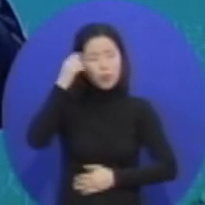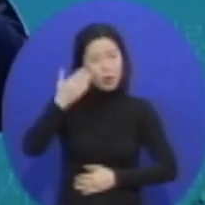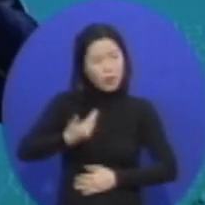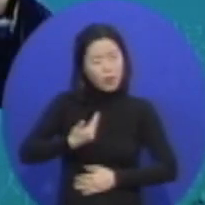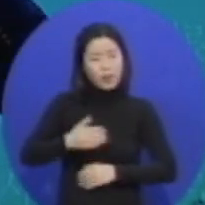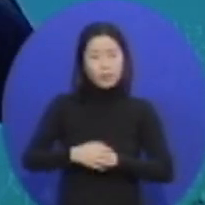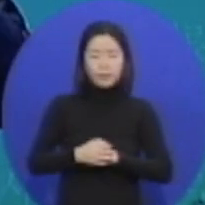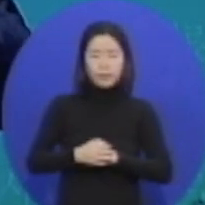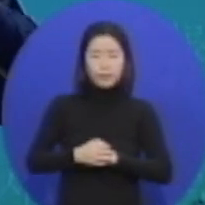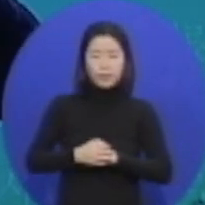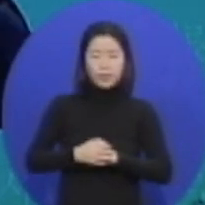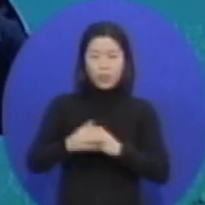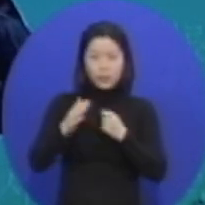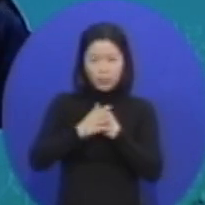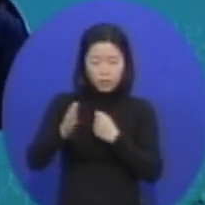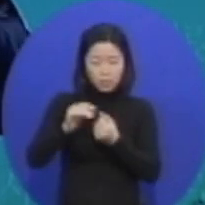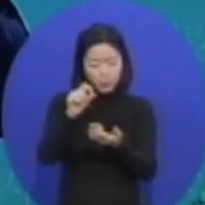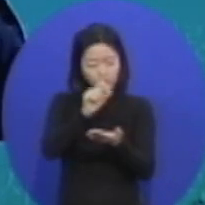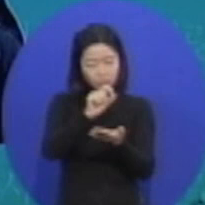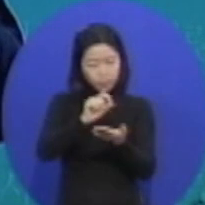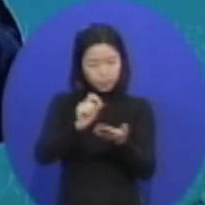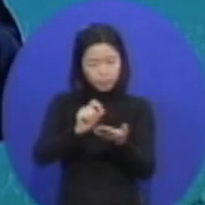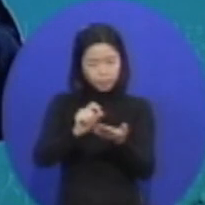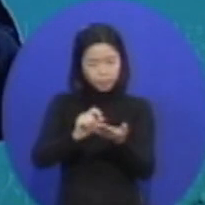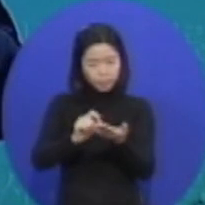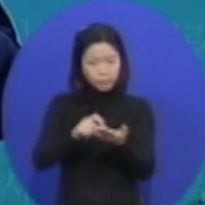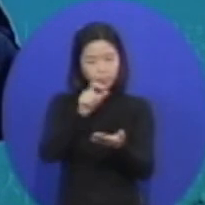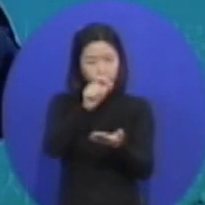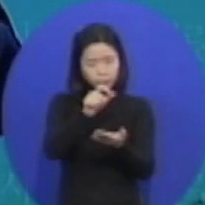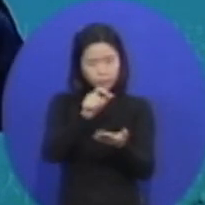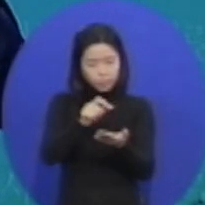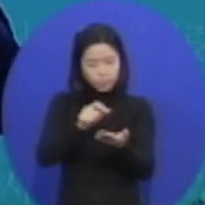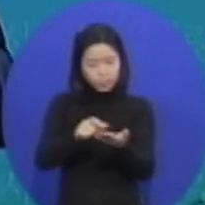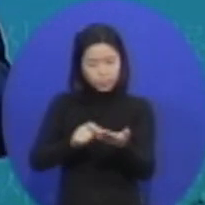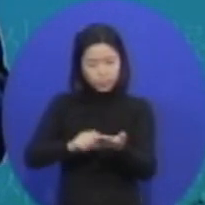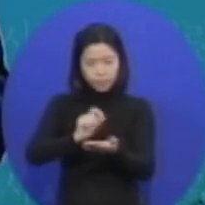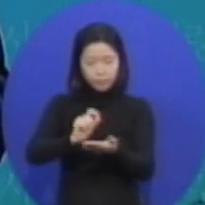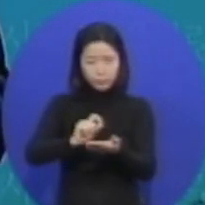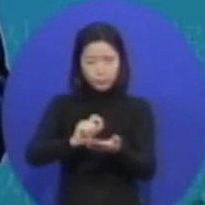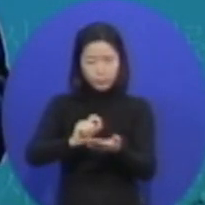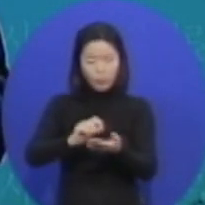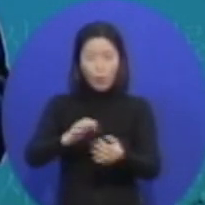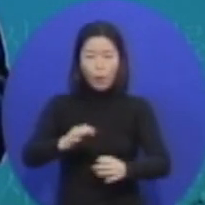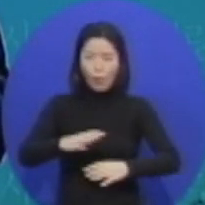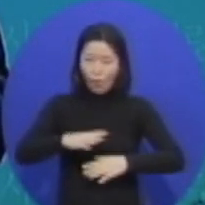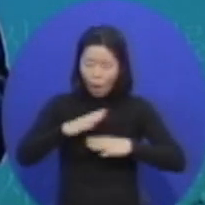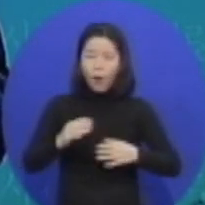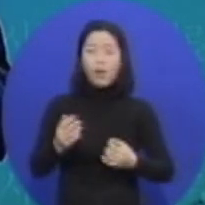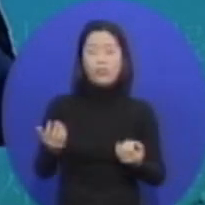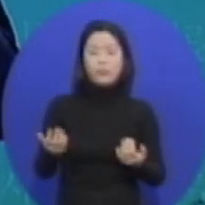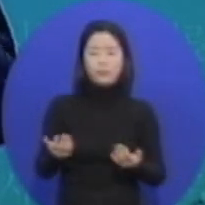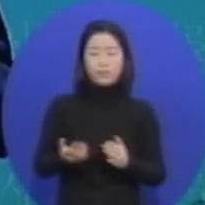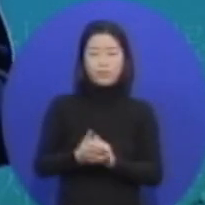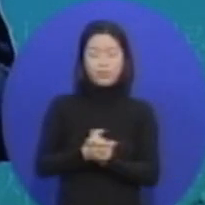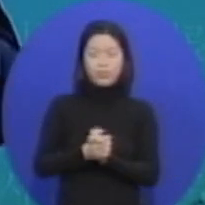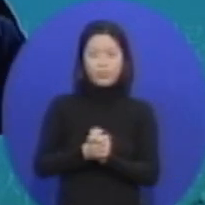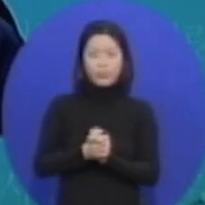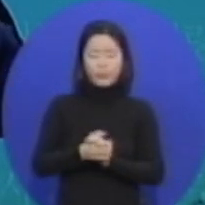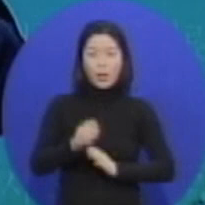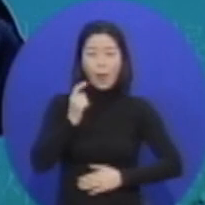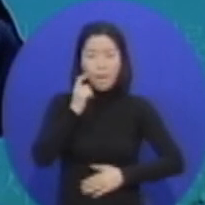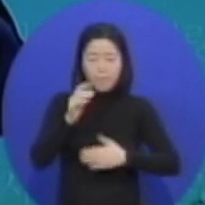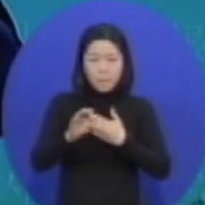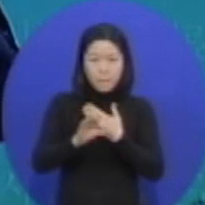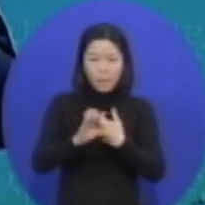한번 써 보기 시작했습니다 않아 1 4 깜짝 놀랐습니다 만약에 제가